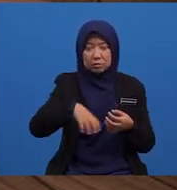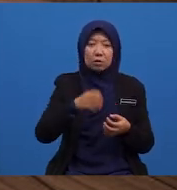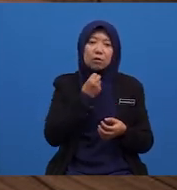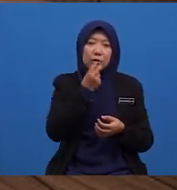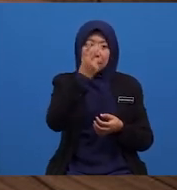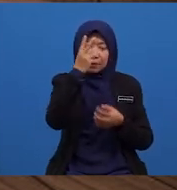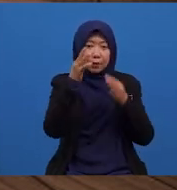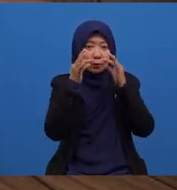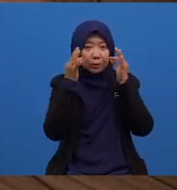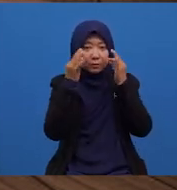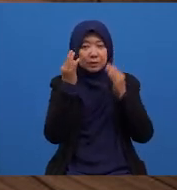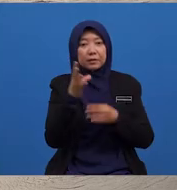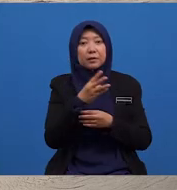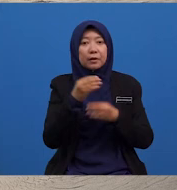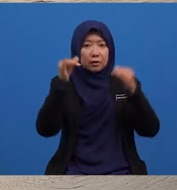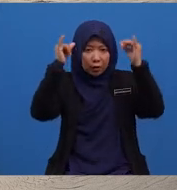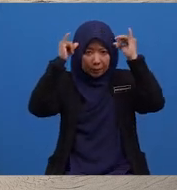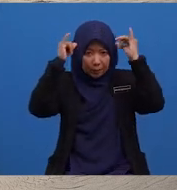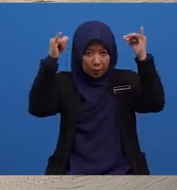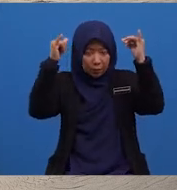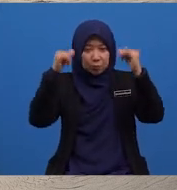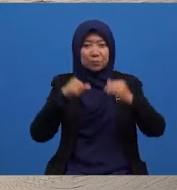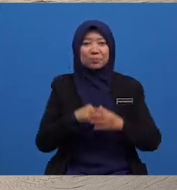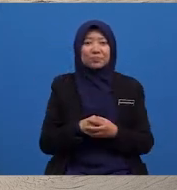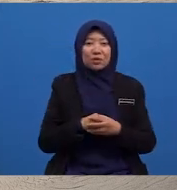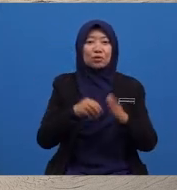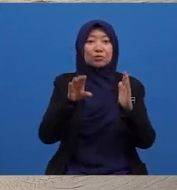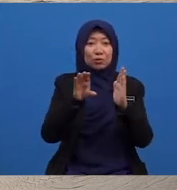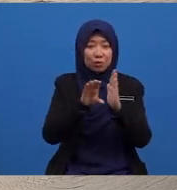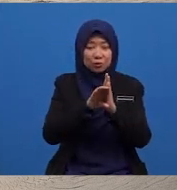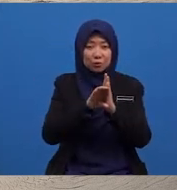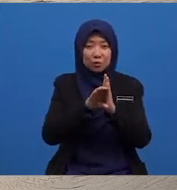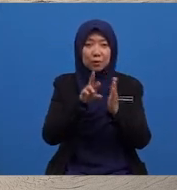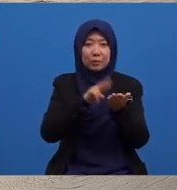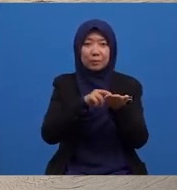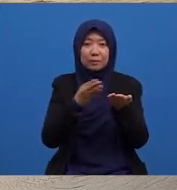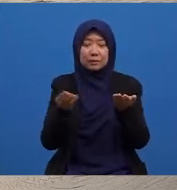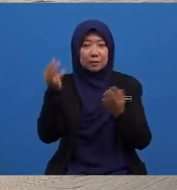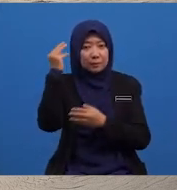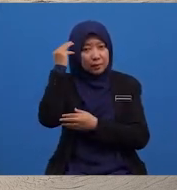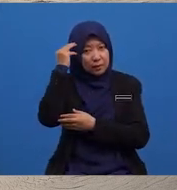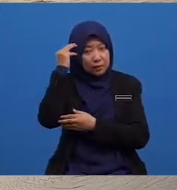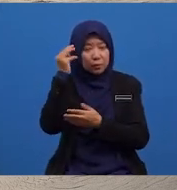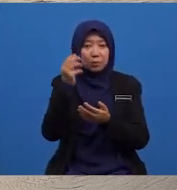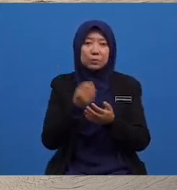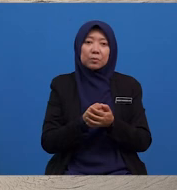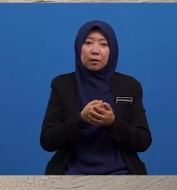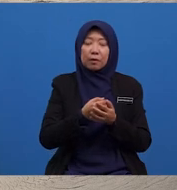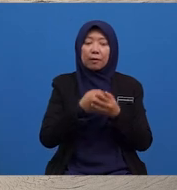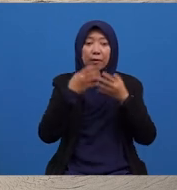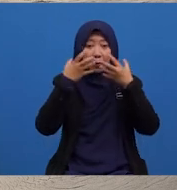kambing, kucing dan kerbau. Antara contoh peribahasa Melayu yang menggunakan perkataan harimau